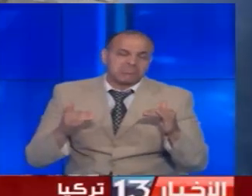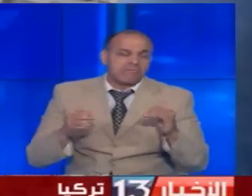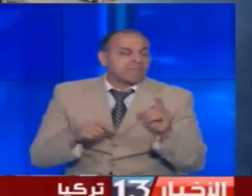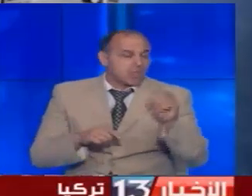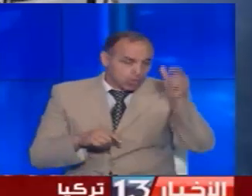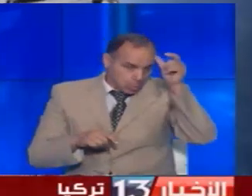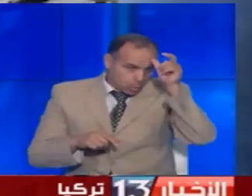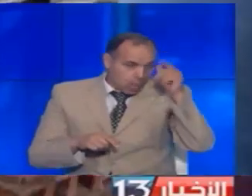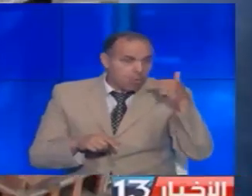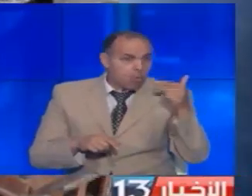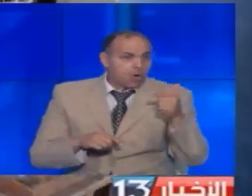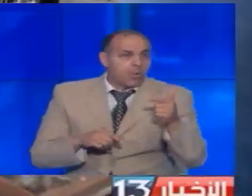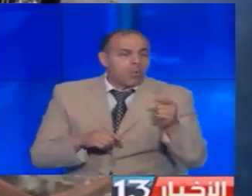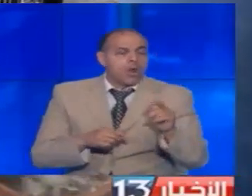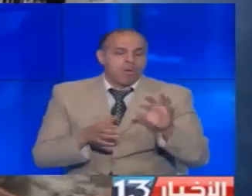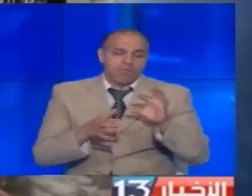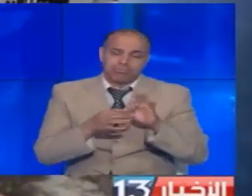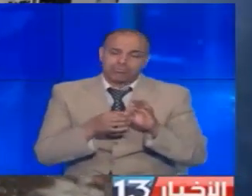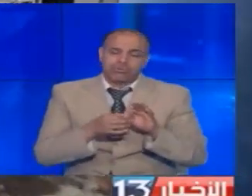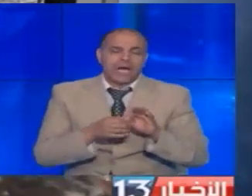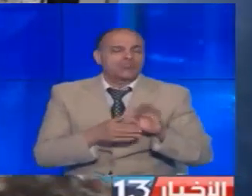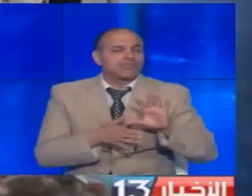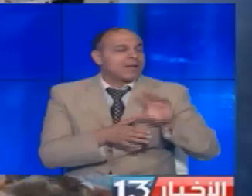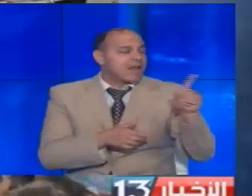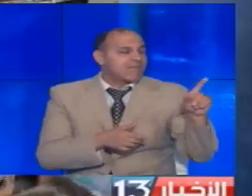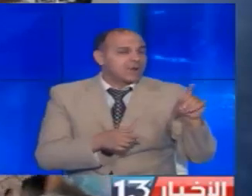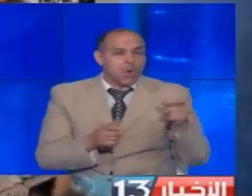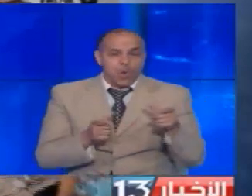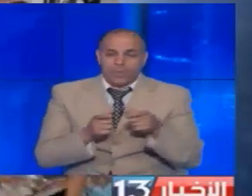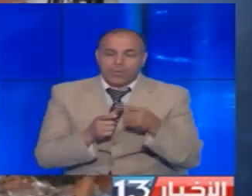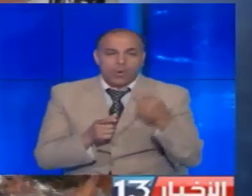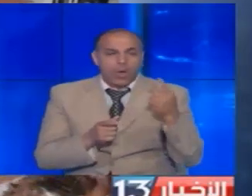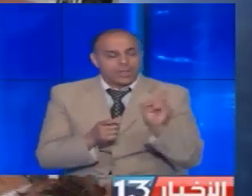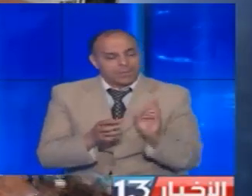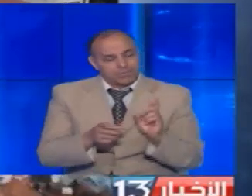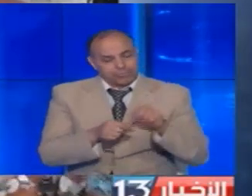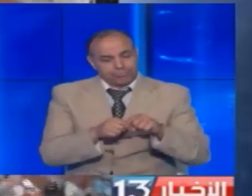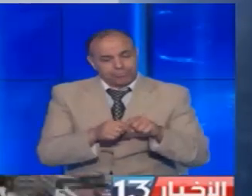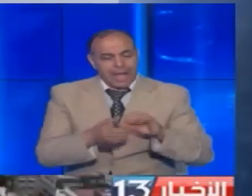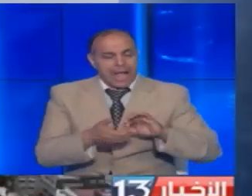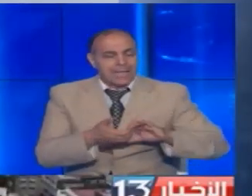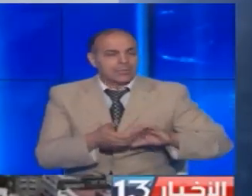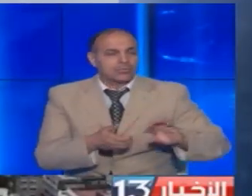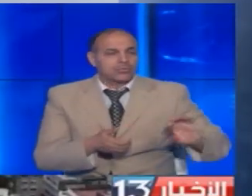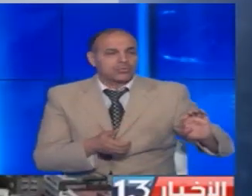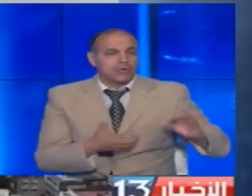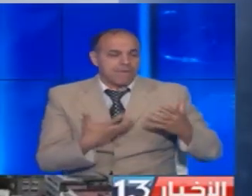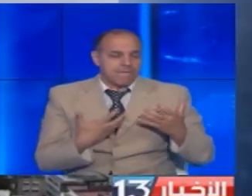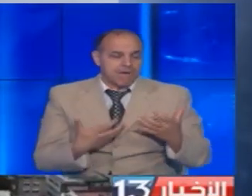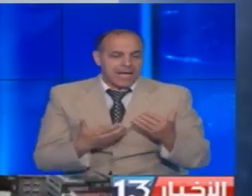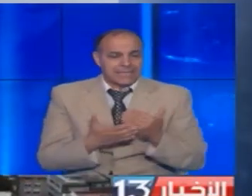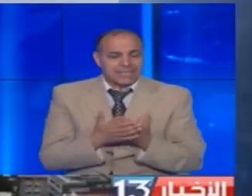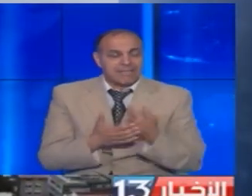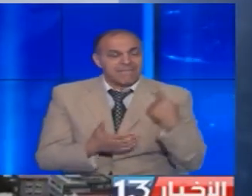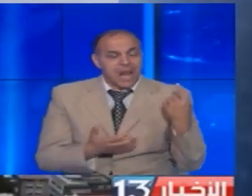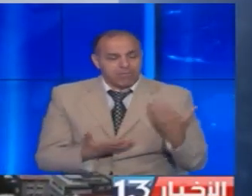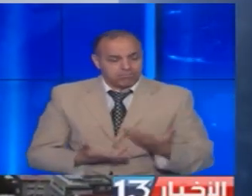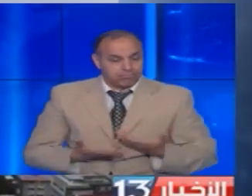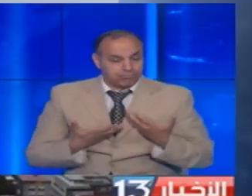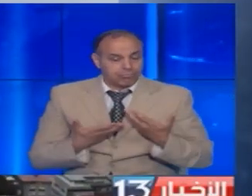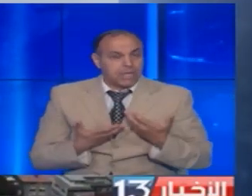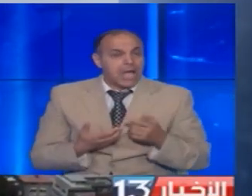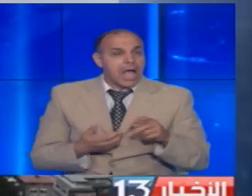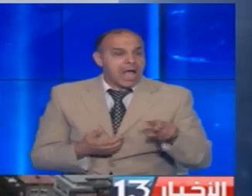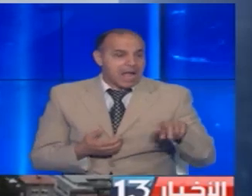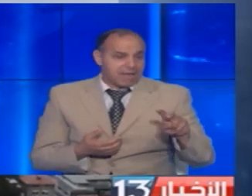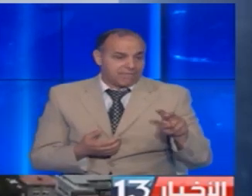تركيا، العضو في حلف شمال الأطلسي والبلد الذي يسعى إلى الانضمام للنادي أكبر 10 قوى اقتصادية في العالم بحلول